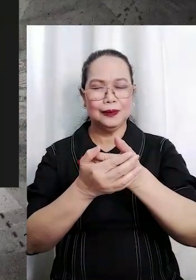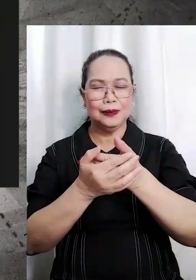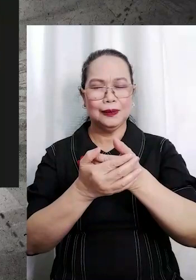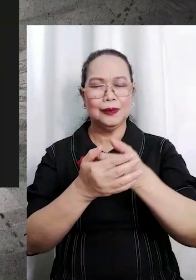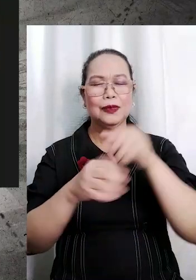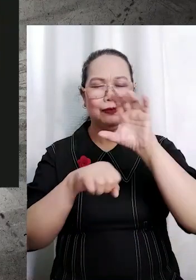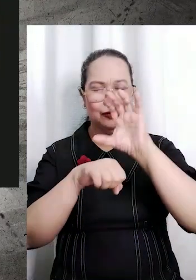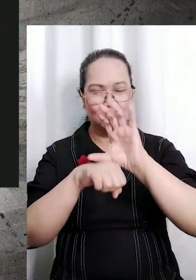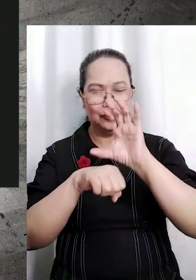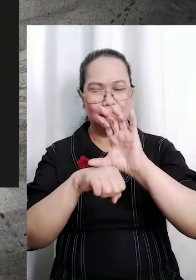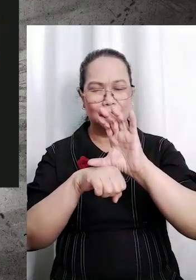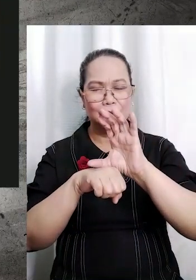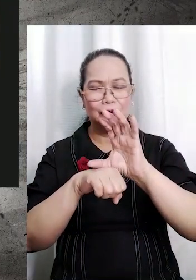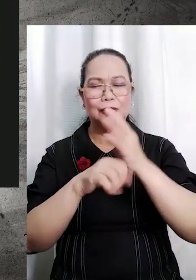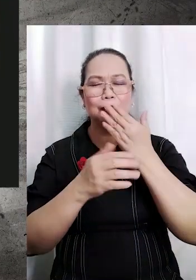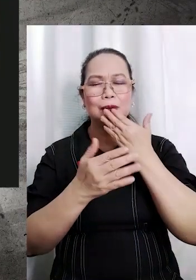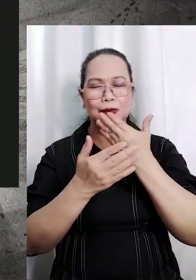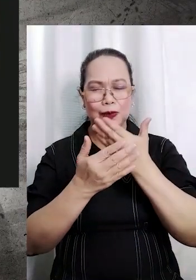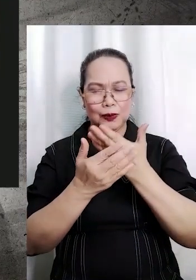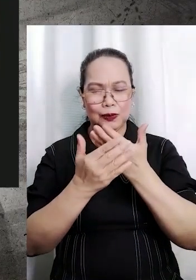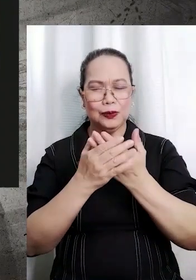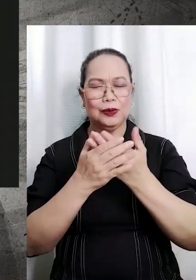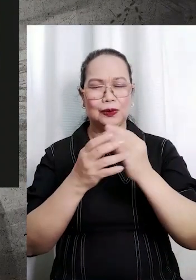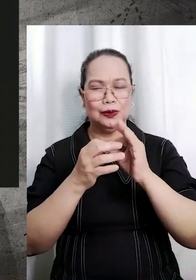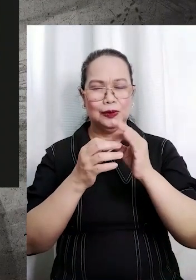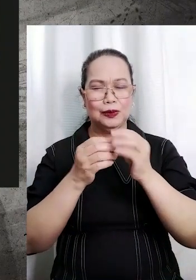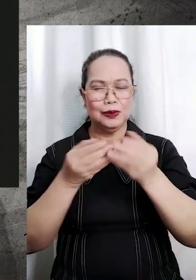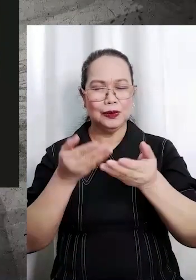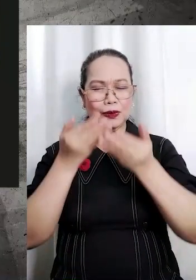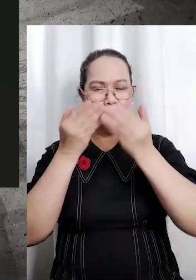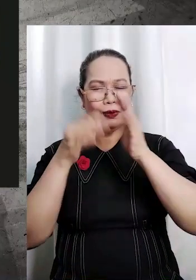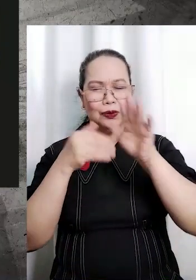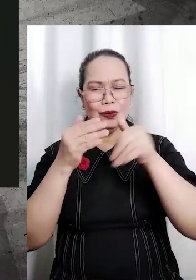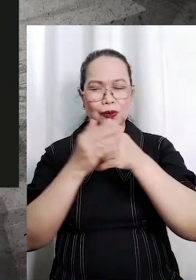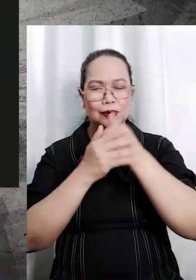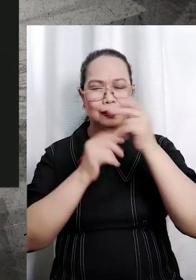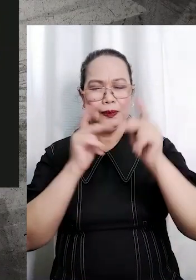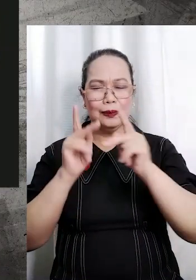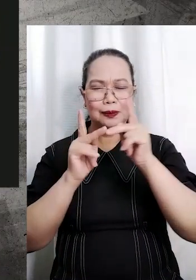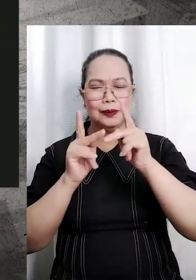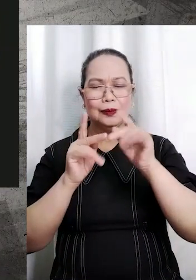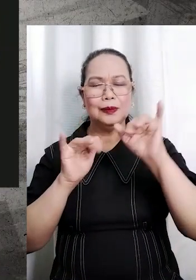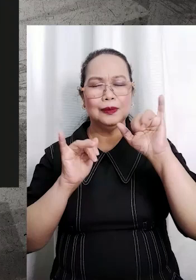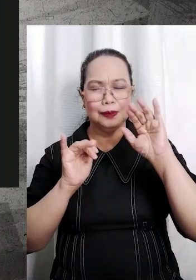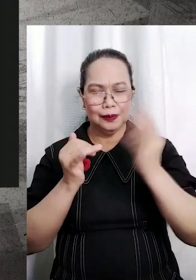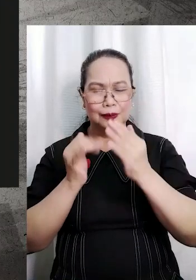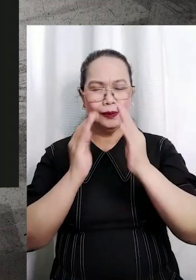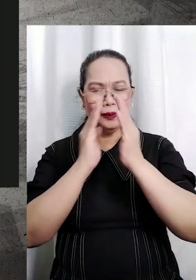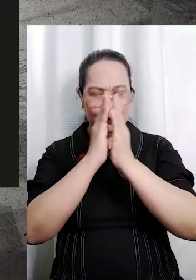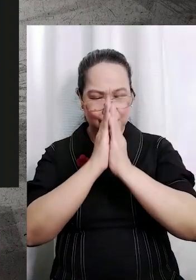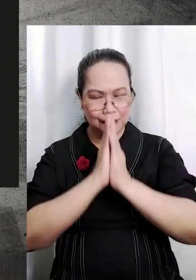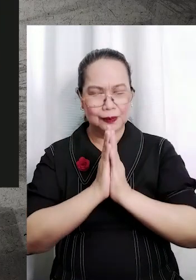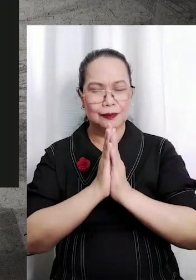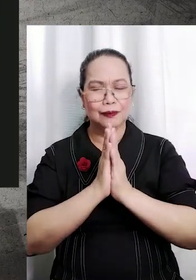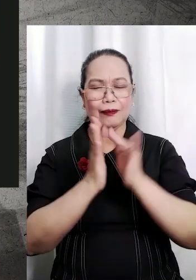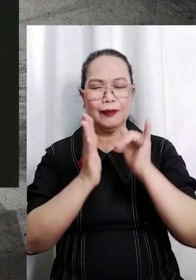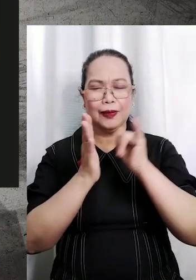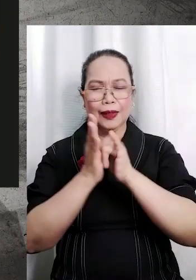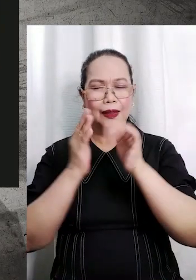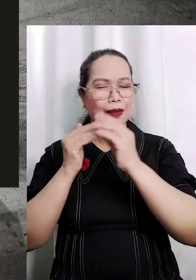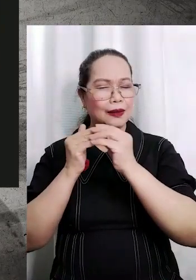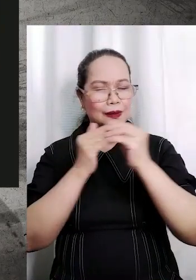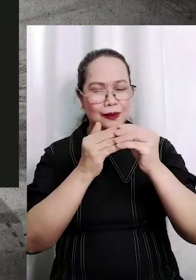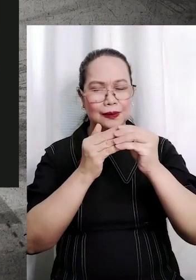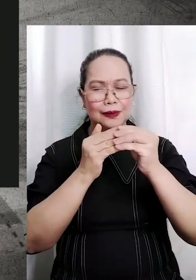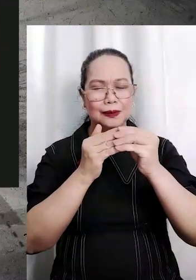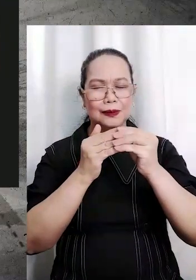ng iglesia, sa ikabubuti at ikatataas ng lahat. Ganyan din po, Panginoon, ay hinihiling ko na ang